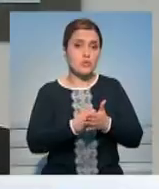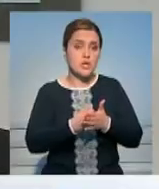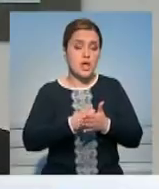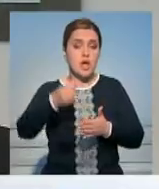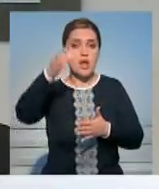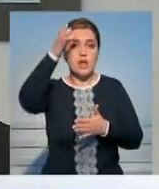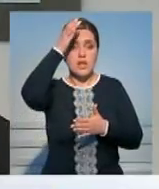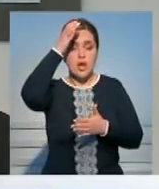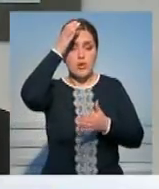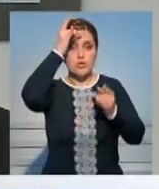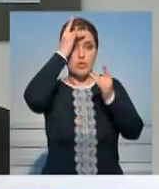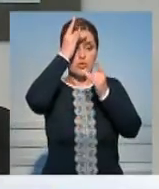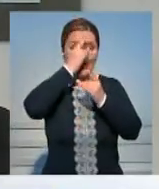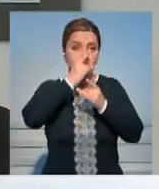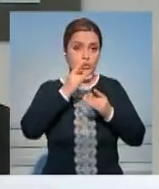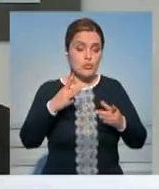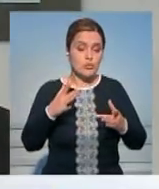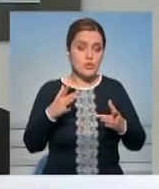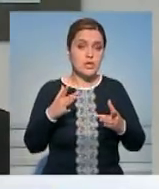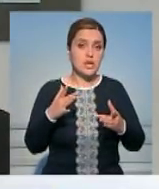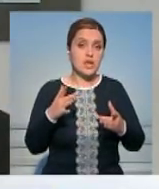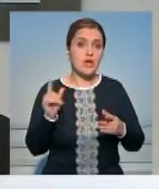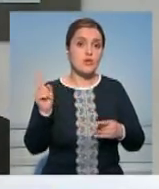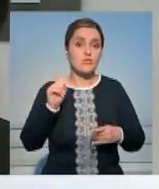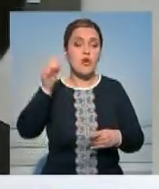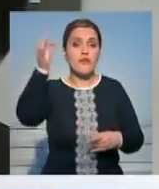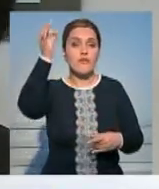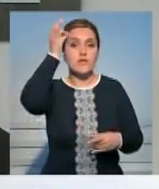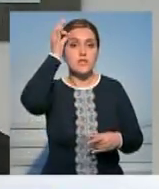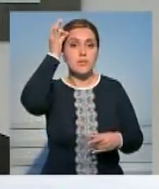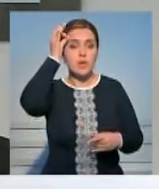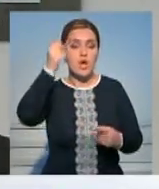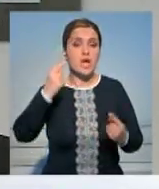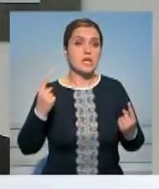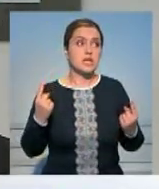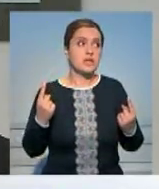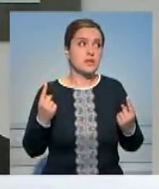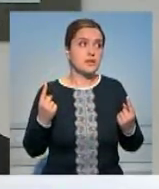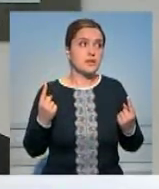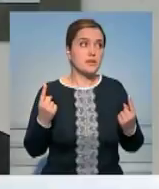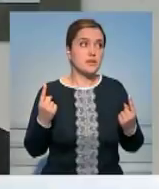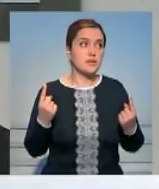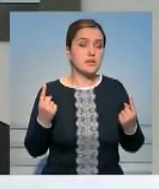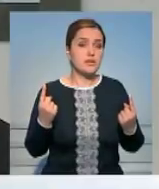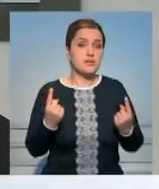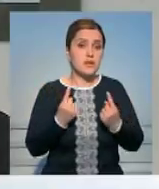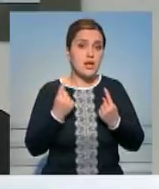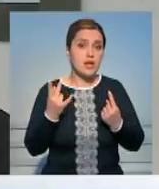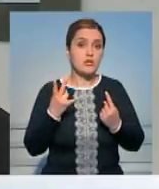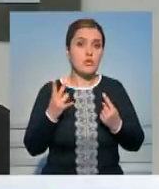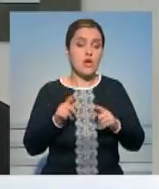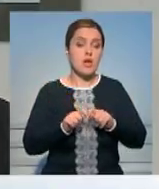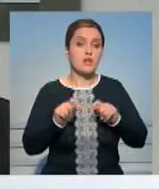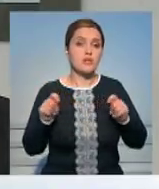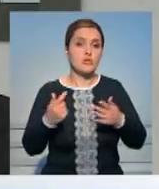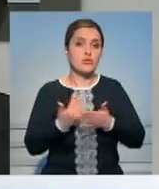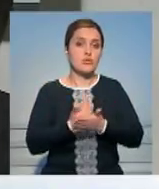научные, культурные, образовательные, чтобы вспомнить лучшие традиции, создать новые